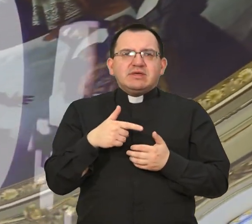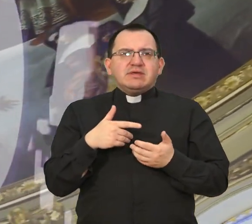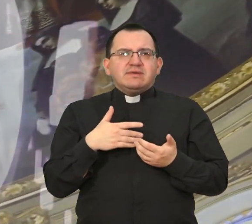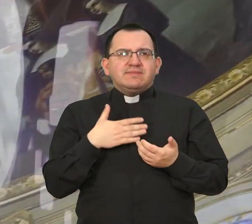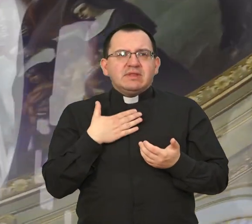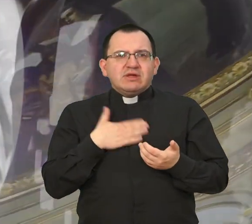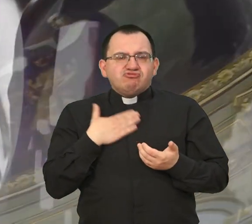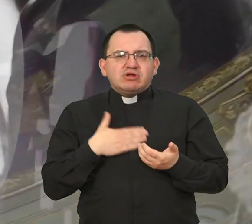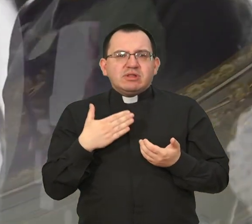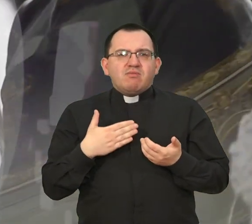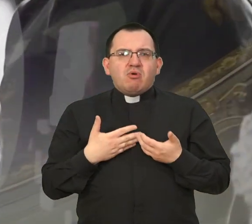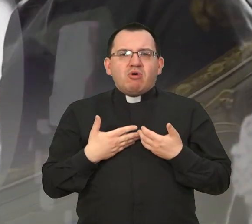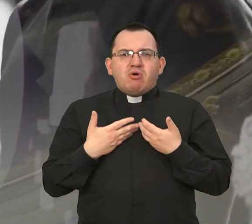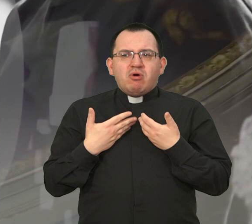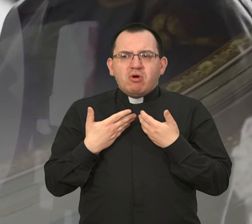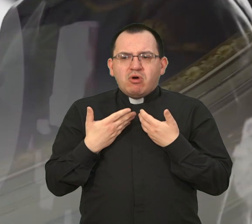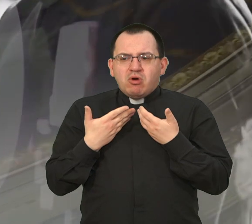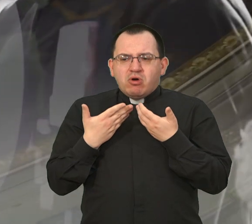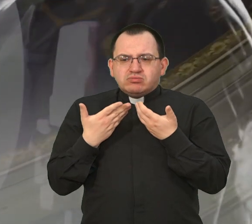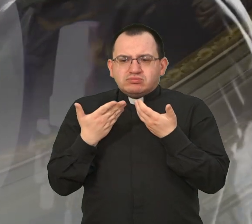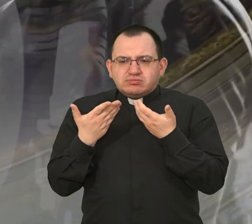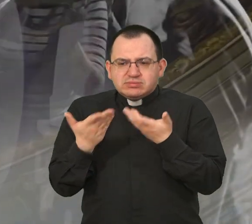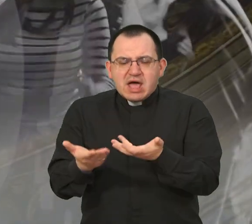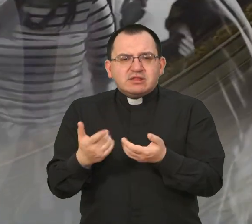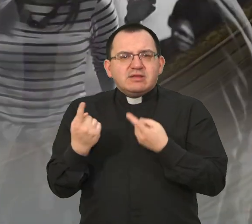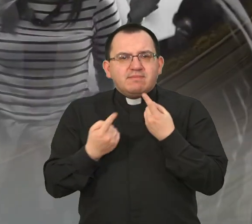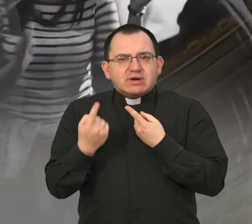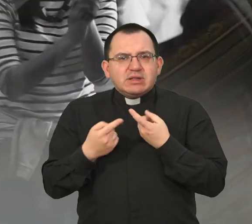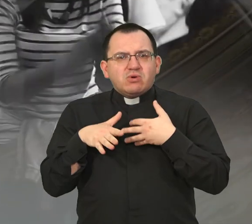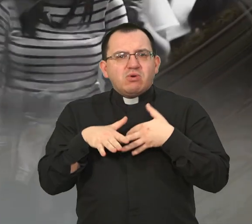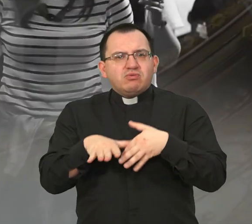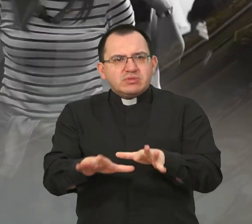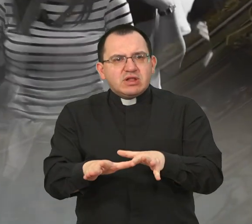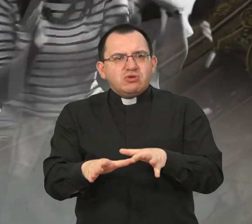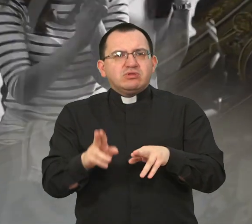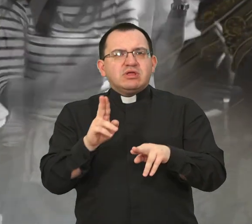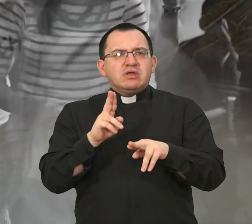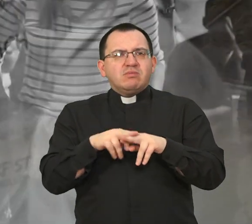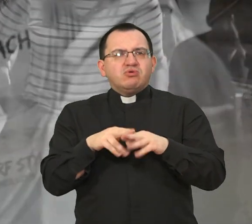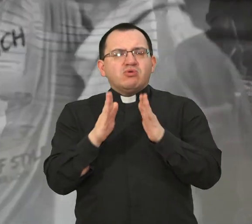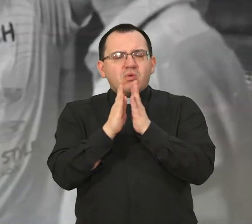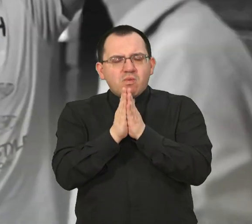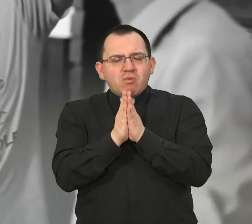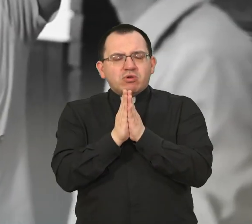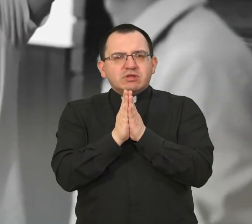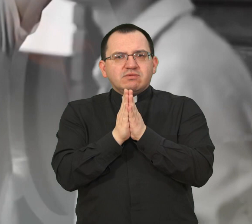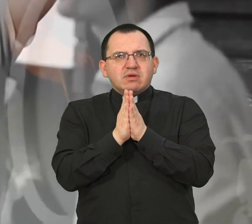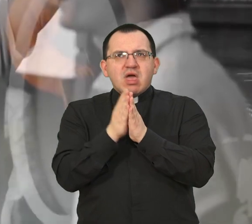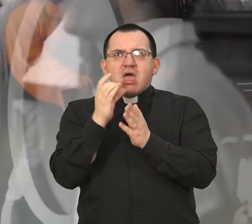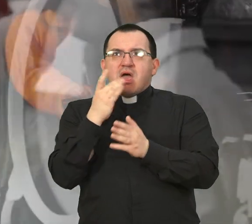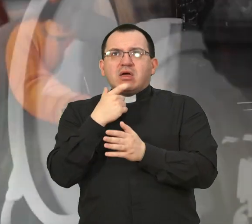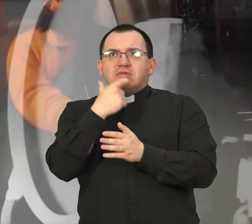da donesemo, da ljude dovedemo u priliku da uđu u molitvu dok su onamo. I kad Bog